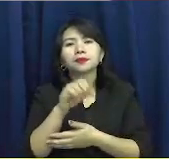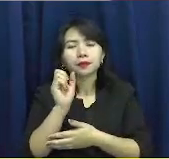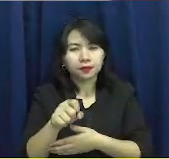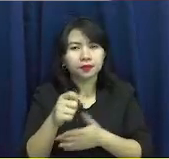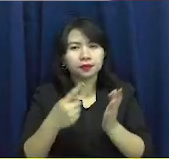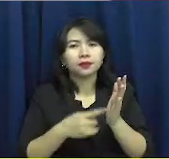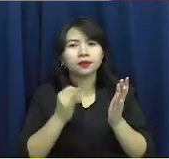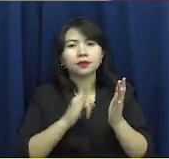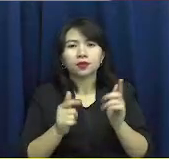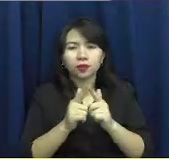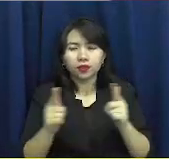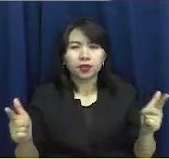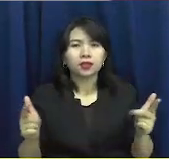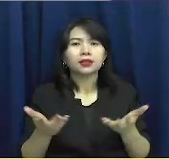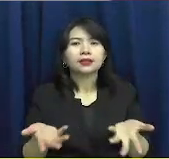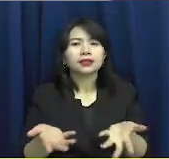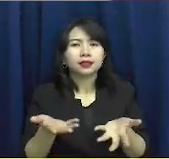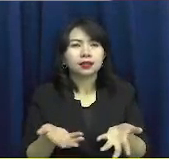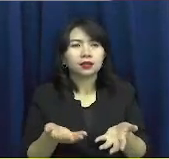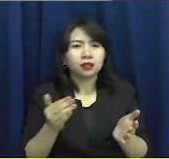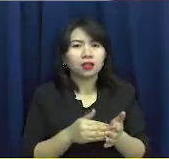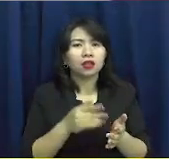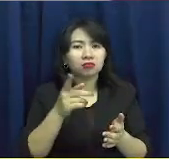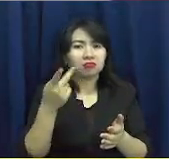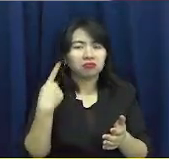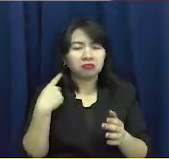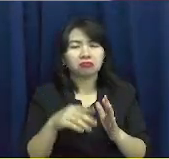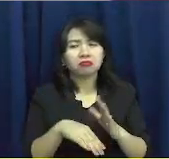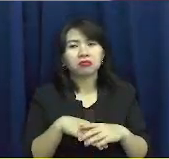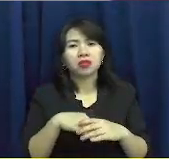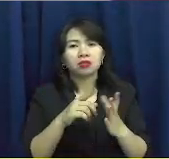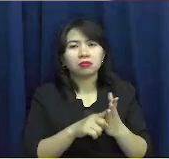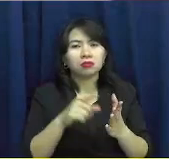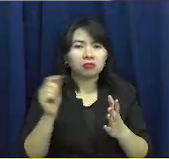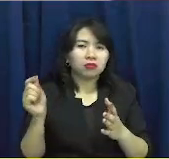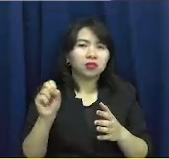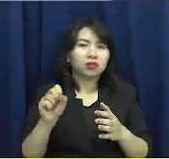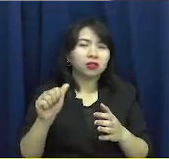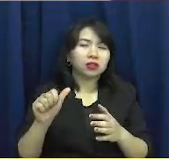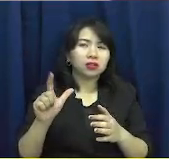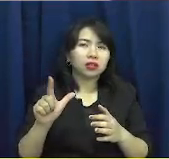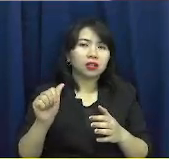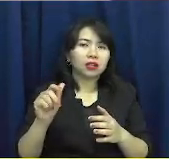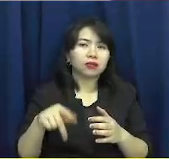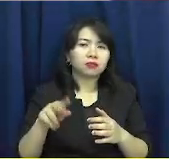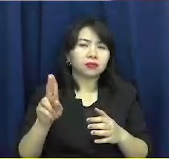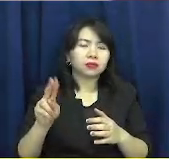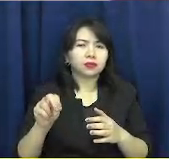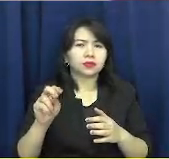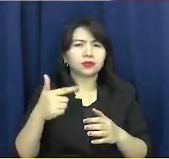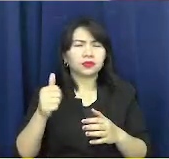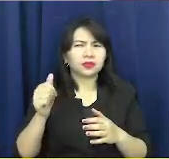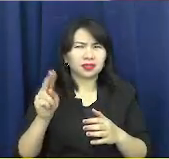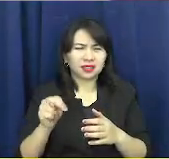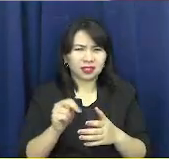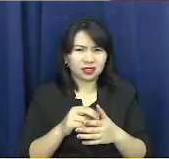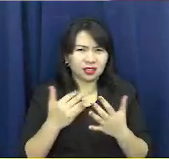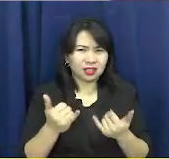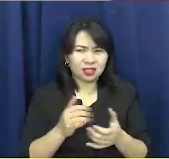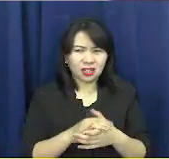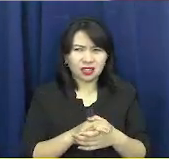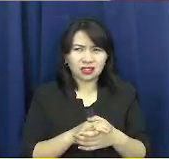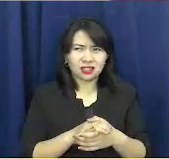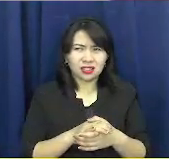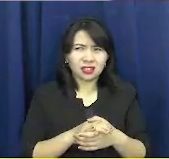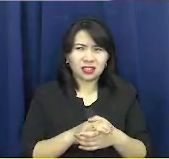kayo dyan. Nilagay kayo dyan kila Pastor Louie, nilagay ko kila Pastor RJ, nilagay kayo dyan kila Pastor Dexter, kila Sir Jude, nilagay kayo dyan